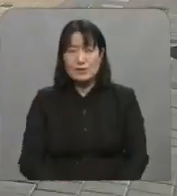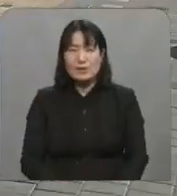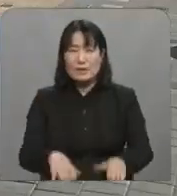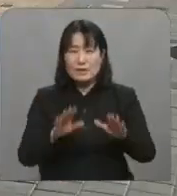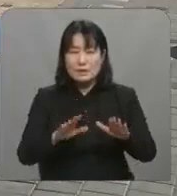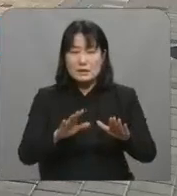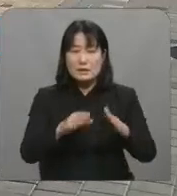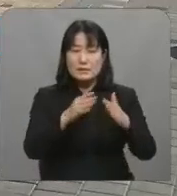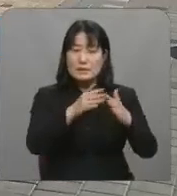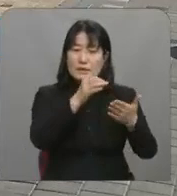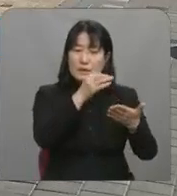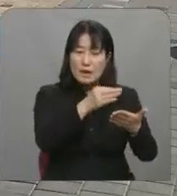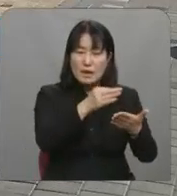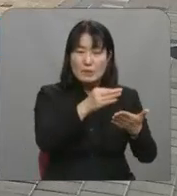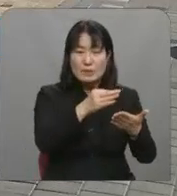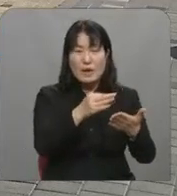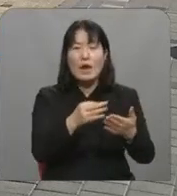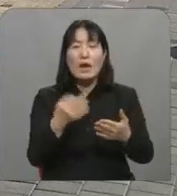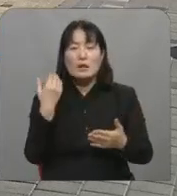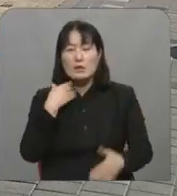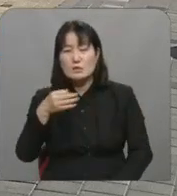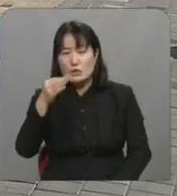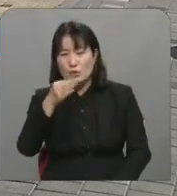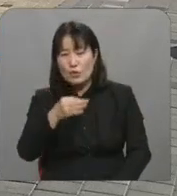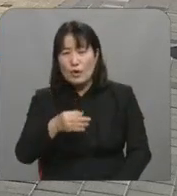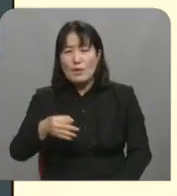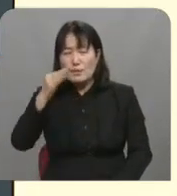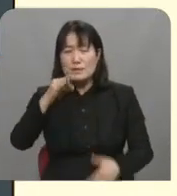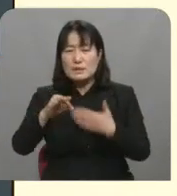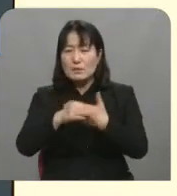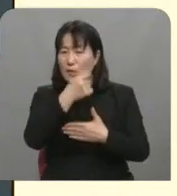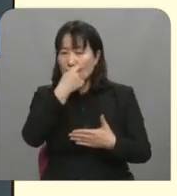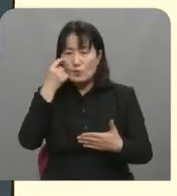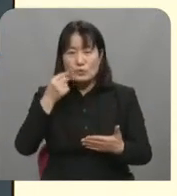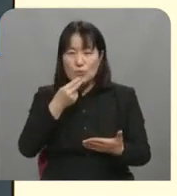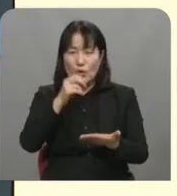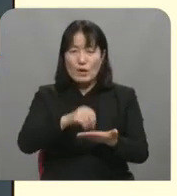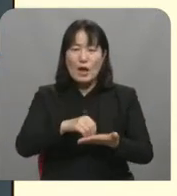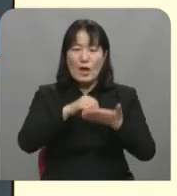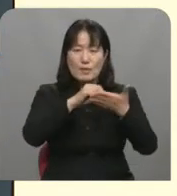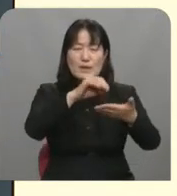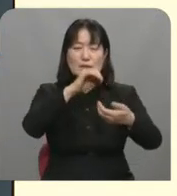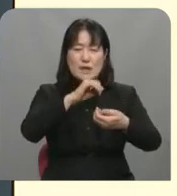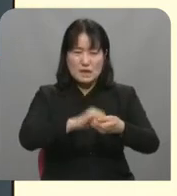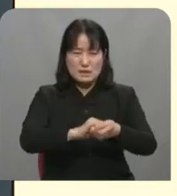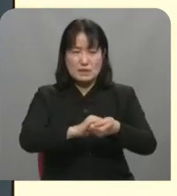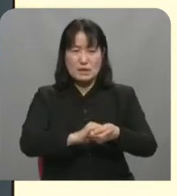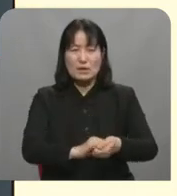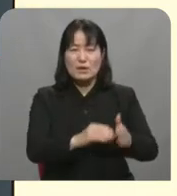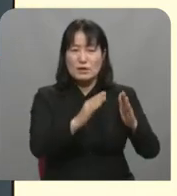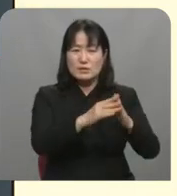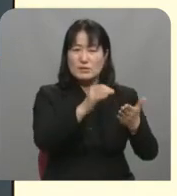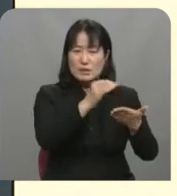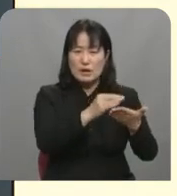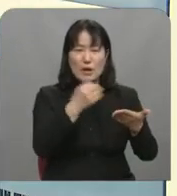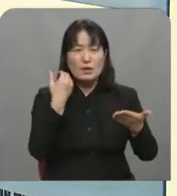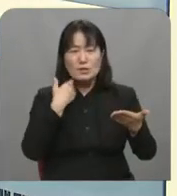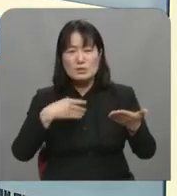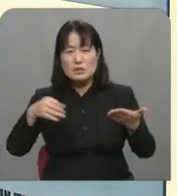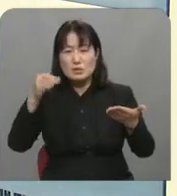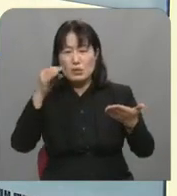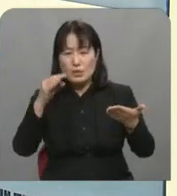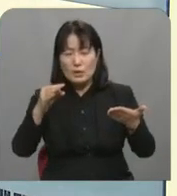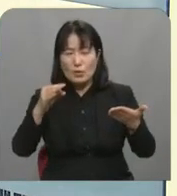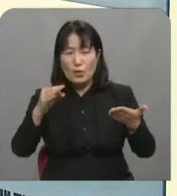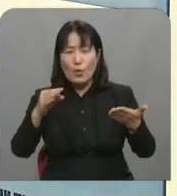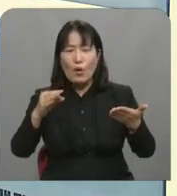주택가액보다 전세보증금이 큰 경우에는 전세보증금 반환보증 가입을 제한하고 있습니다. 전세보증금 반환보증은 주택가액에서 선순위 채권